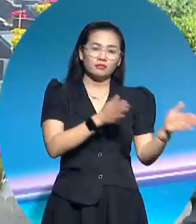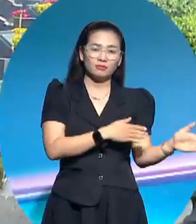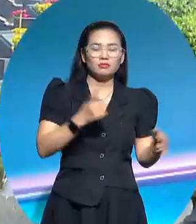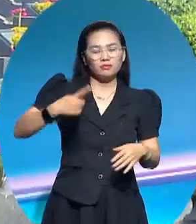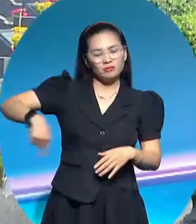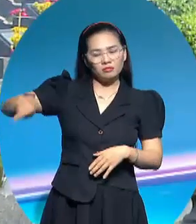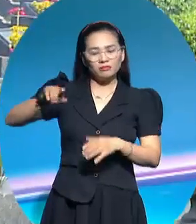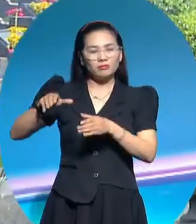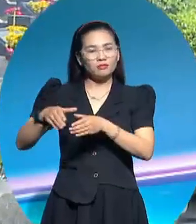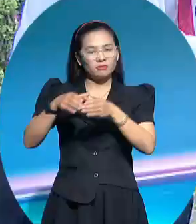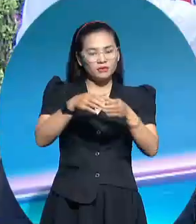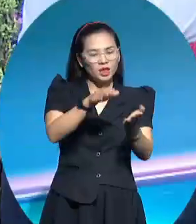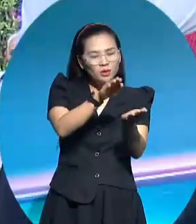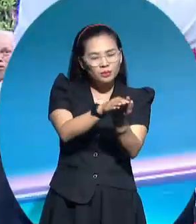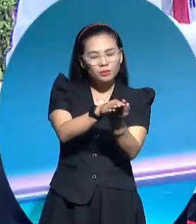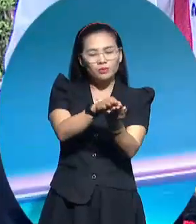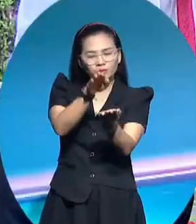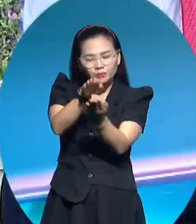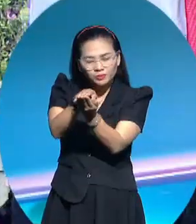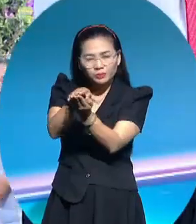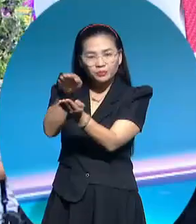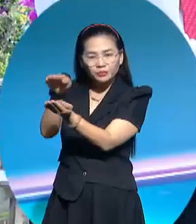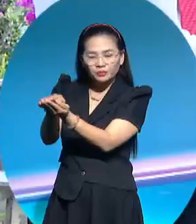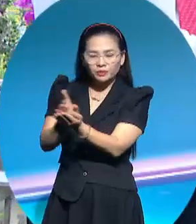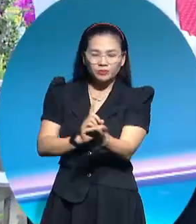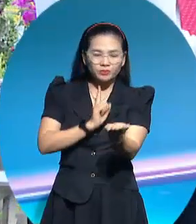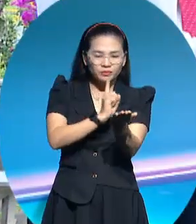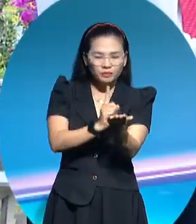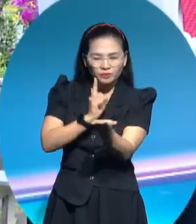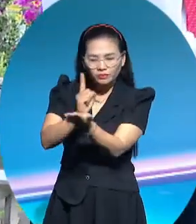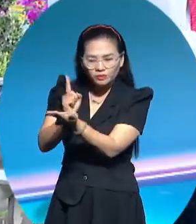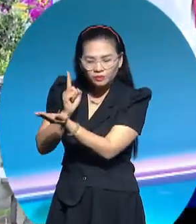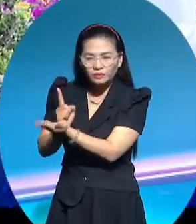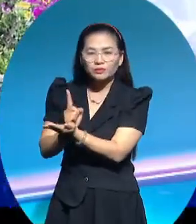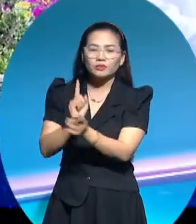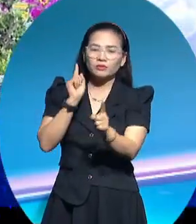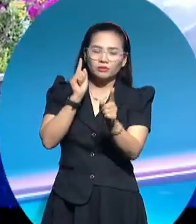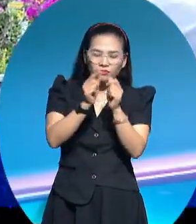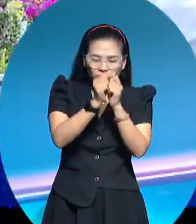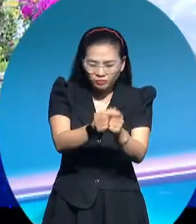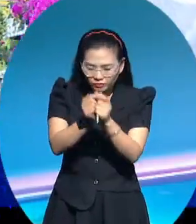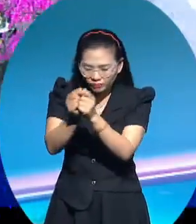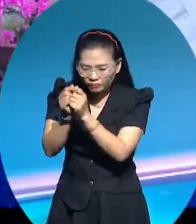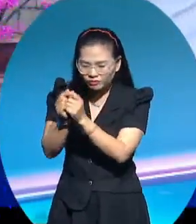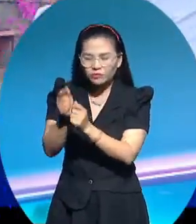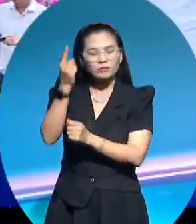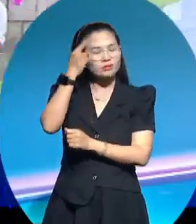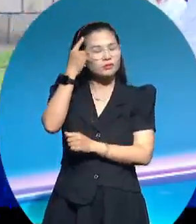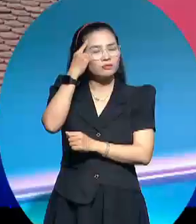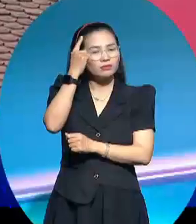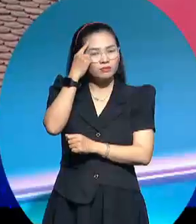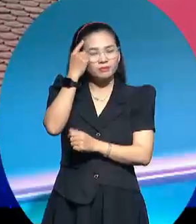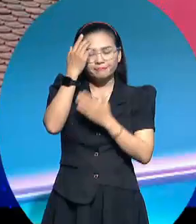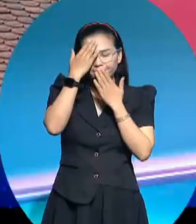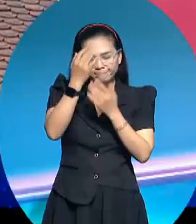đến thấp hương từng ngôi mộ nơi an nghỉ của hơn 14.000 anh hùng liệt sĩ để tưởng nhớ và tri ân cùng